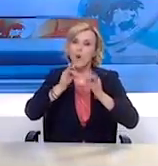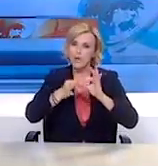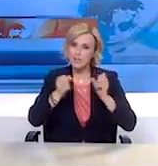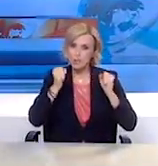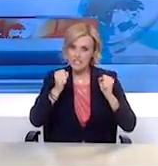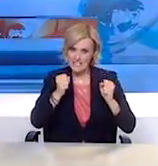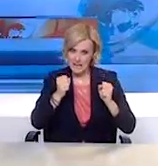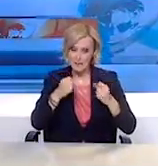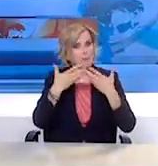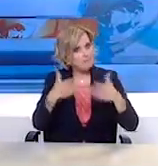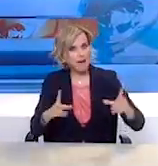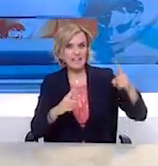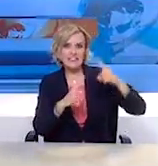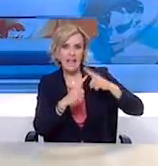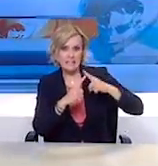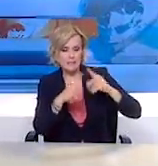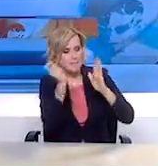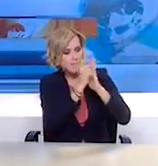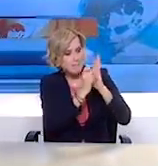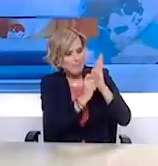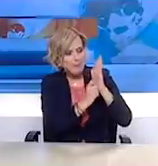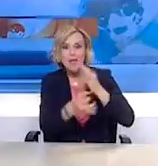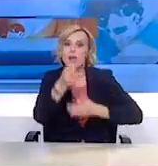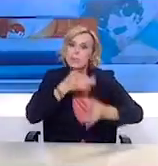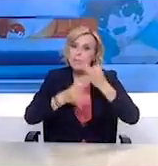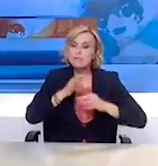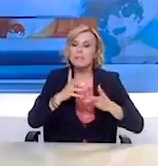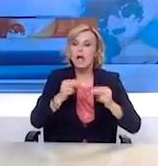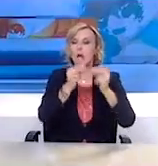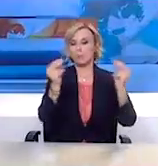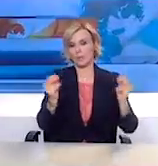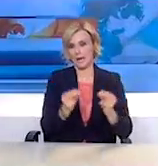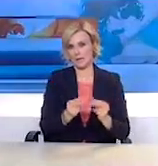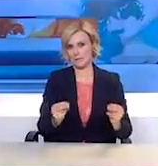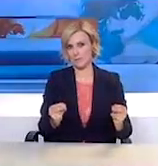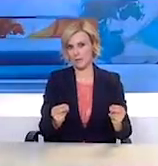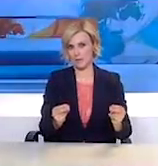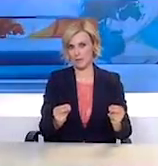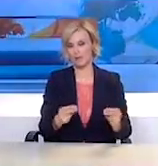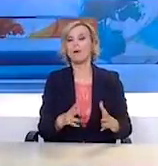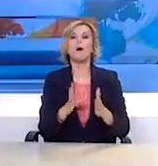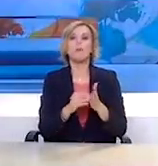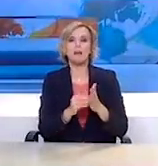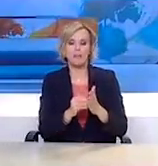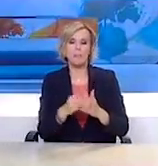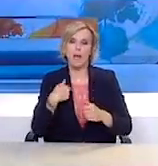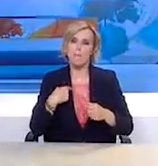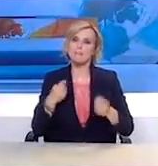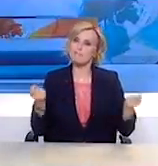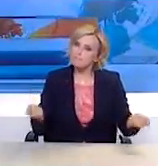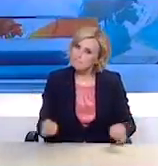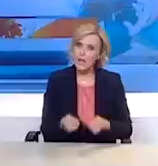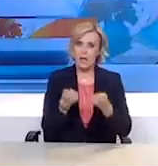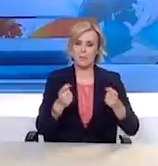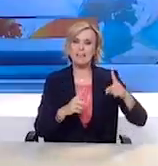μια φάση δοκιμών, η οποία θα μας δείξει την αξιοπιστία τους. Υπάρχουν τεστ λοιπόν που μετά την 11η, 12η, τις δύο εβδομάδες,